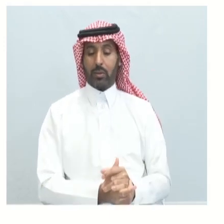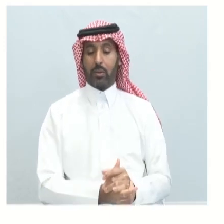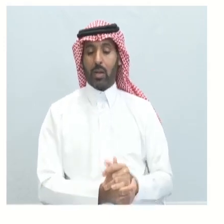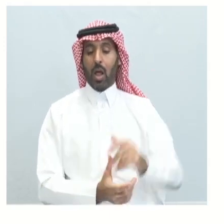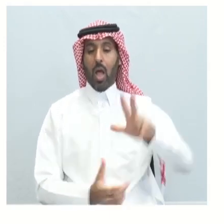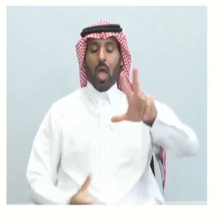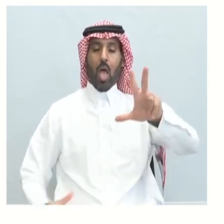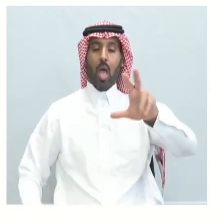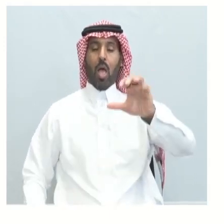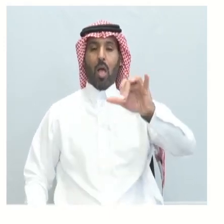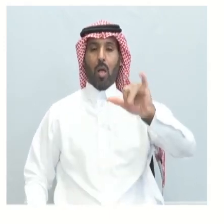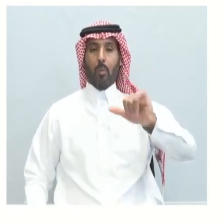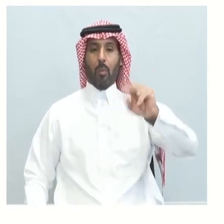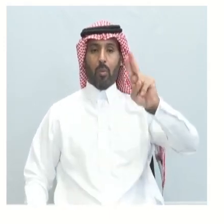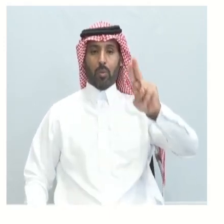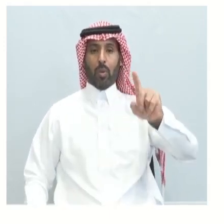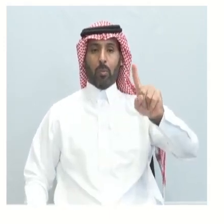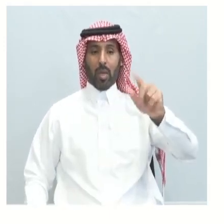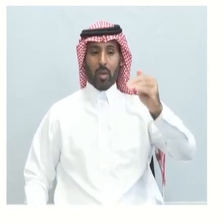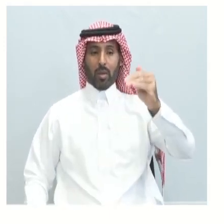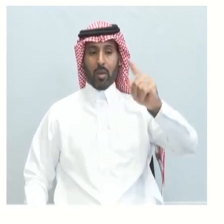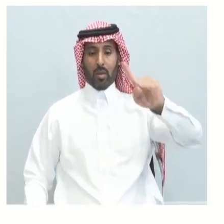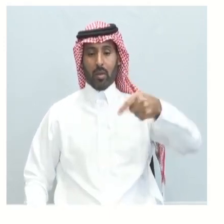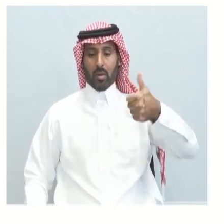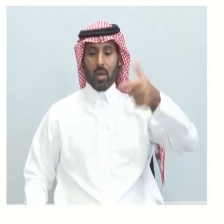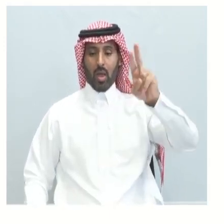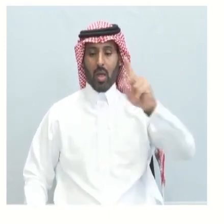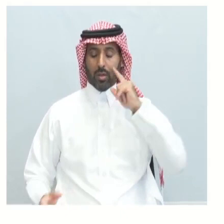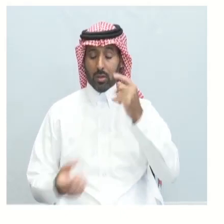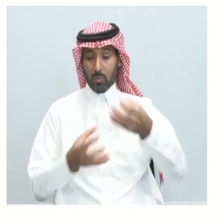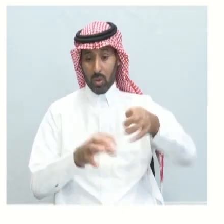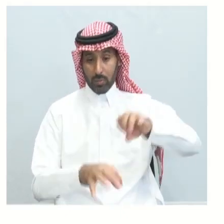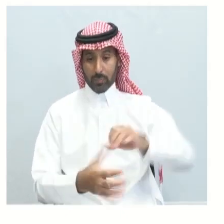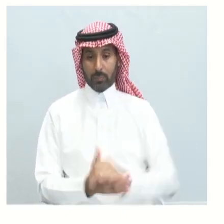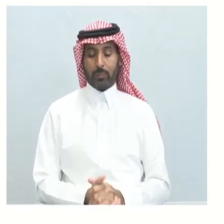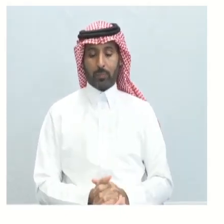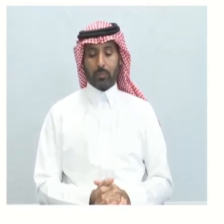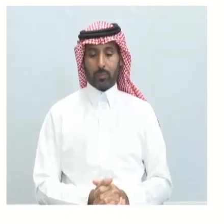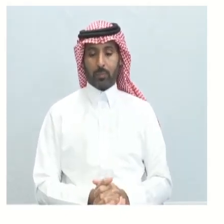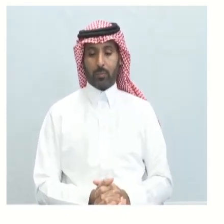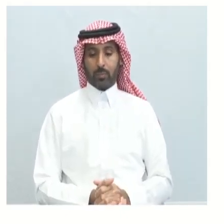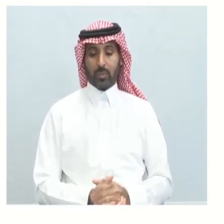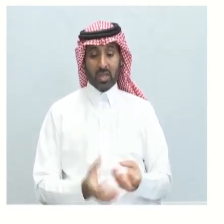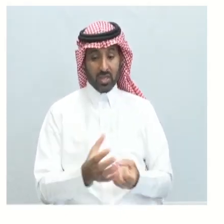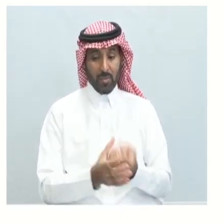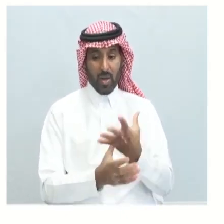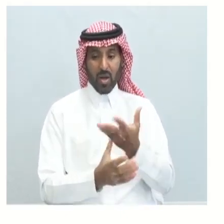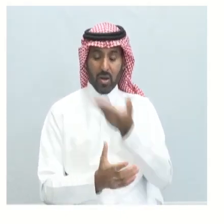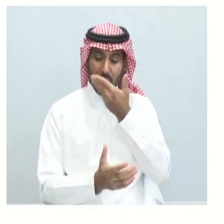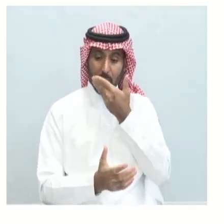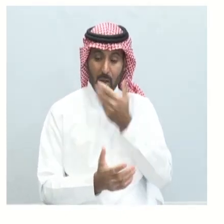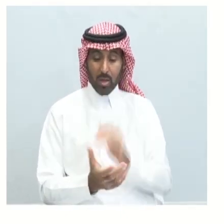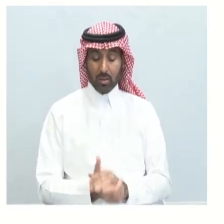ترسب المعادن المكونه لها كيميائيا من خلال تبخر الماء